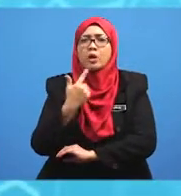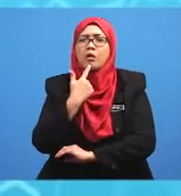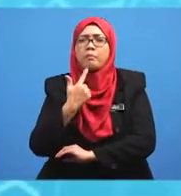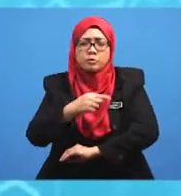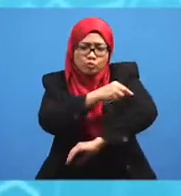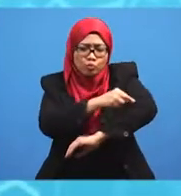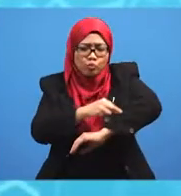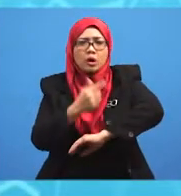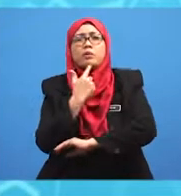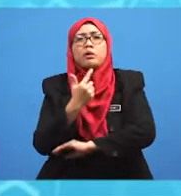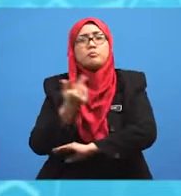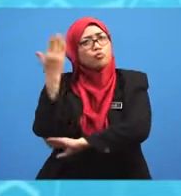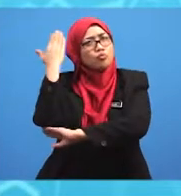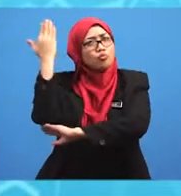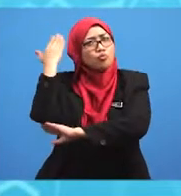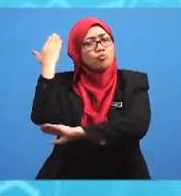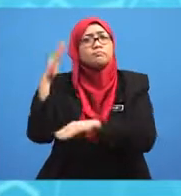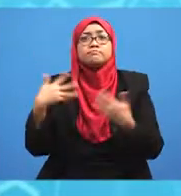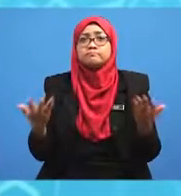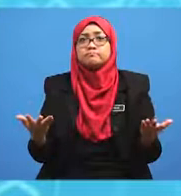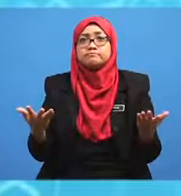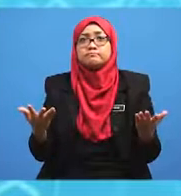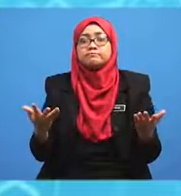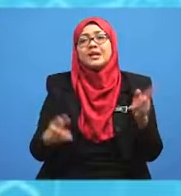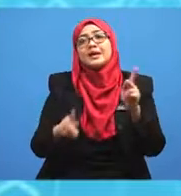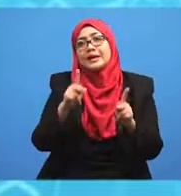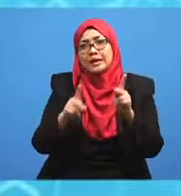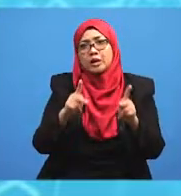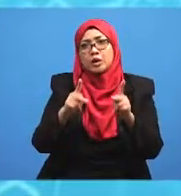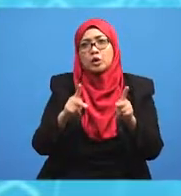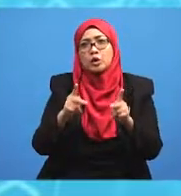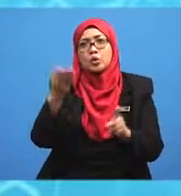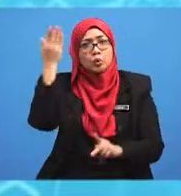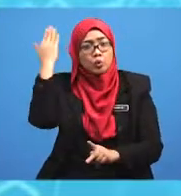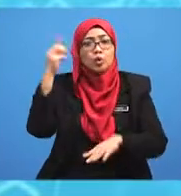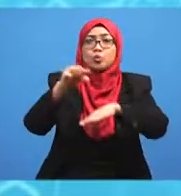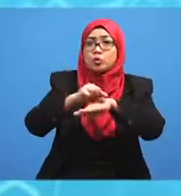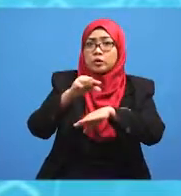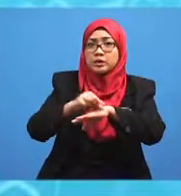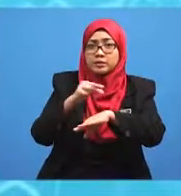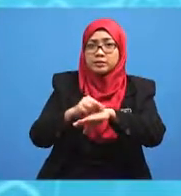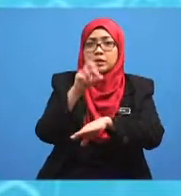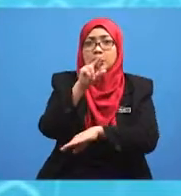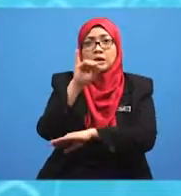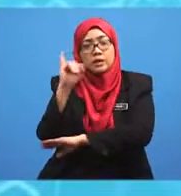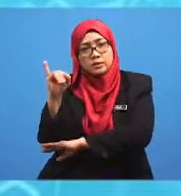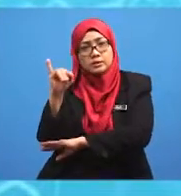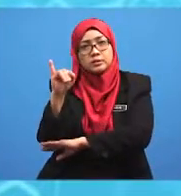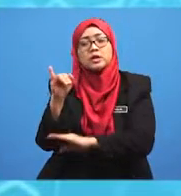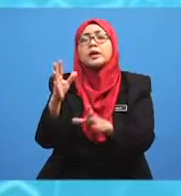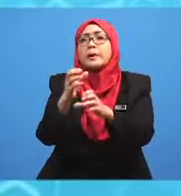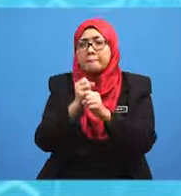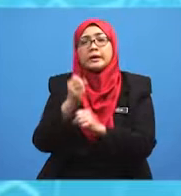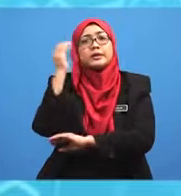Dengan menggunakan radioisotop karbon-14, ahli arkeologi dapat menentukan umur sesuatu